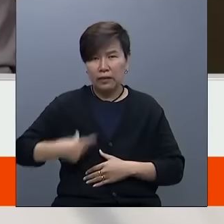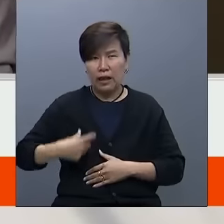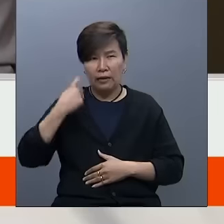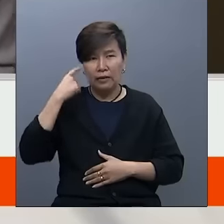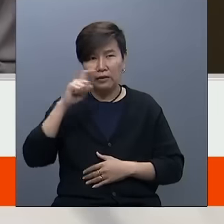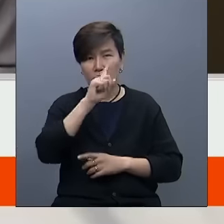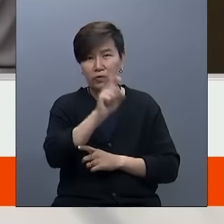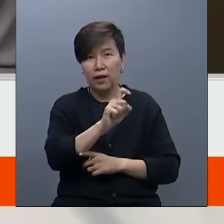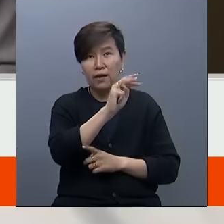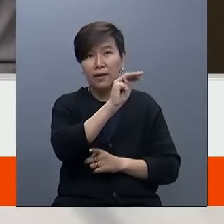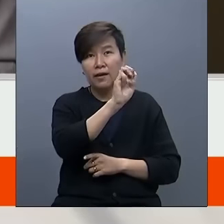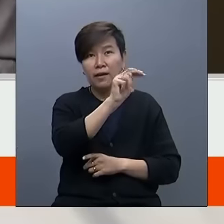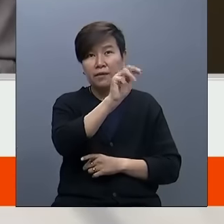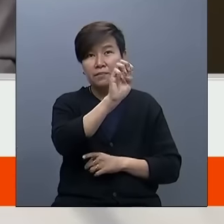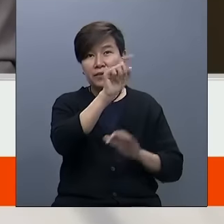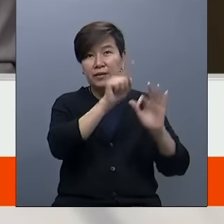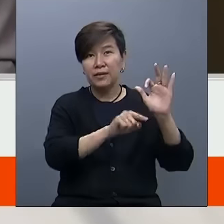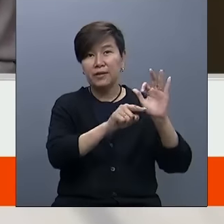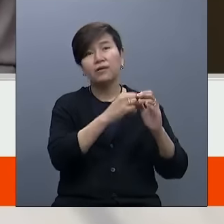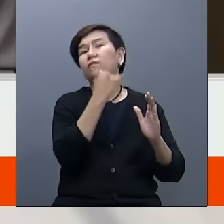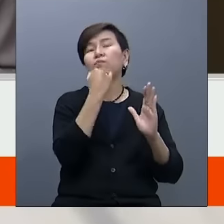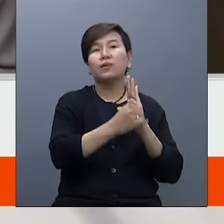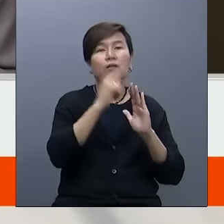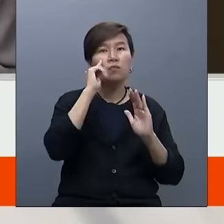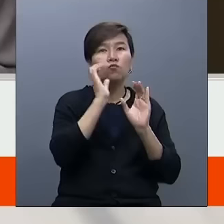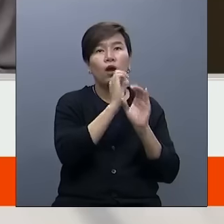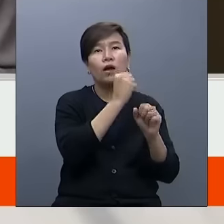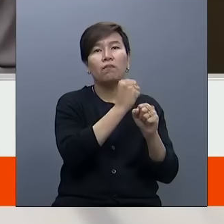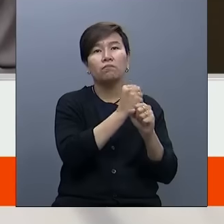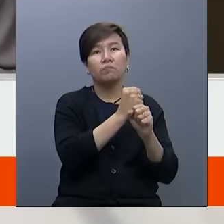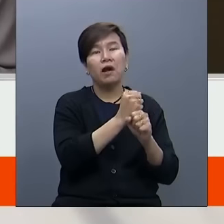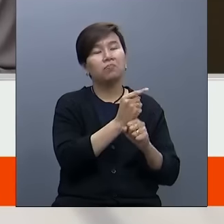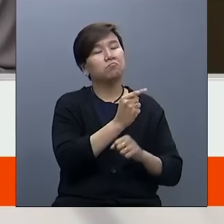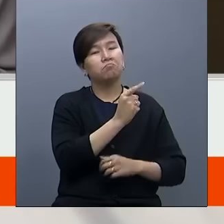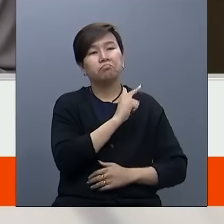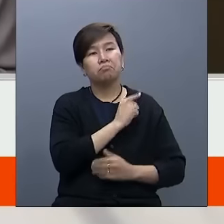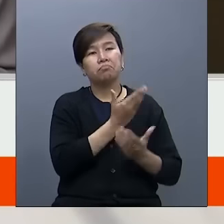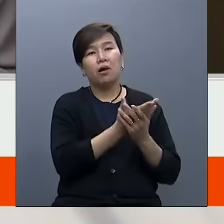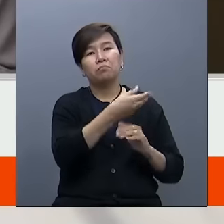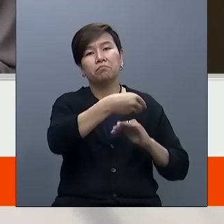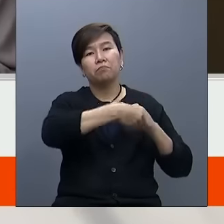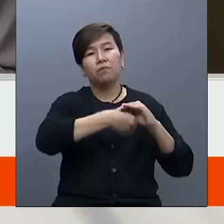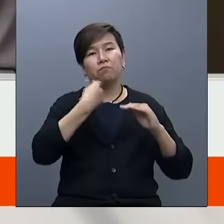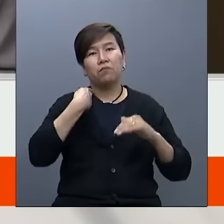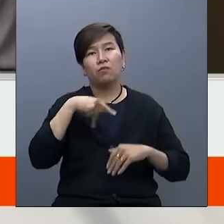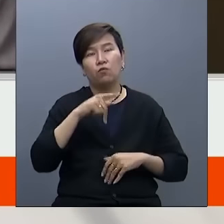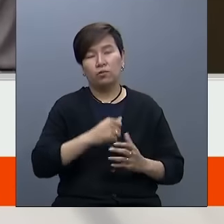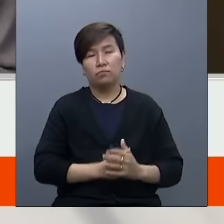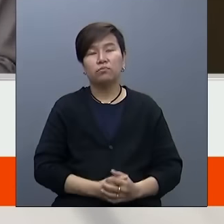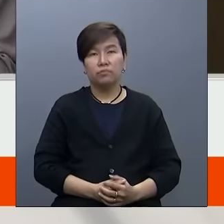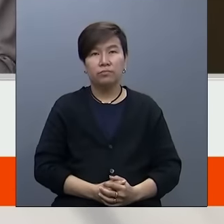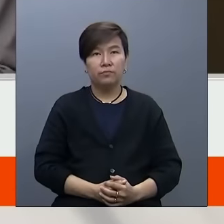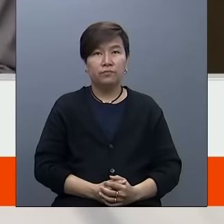คดีมินนี่เนี่ยยังเอาผิดเรื่องของเจ้าพนักงานเลยว่าปฏิบัติหน้าที่โดยมิชอบเรียกรับผลประโยชน์หรือว่าปฏิบัติหน้าที่โดยมิชอบ